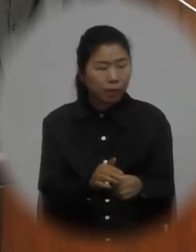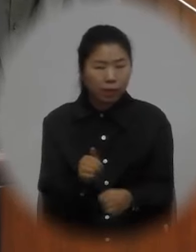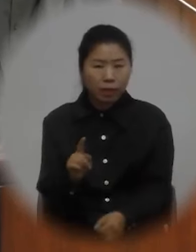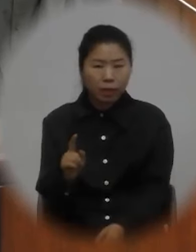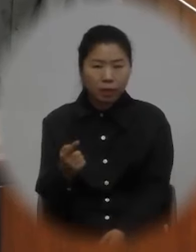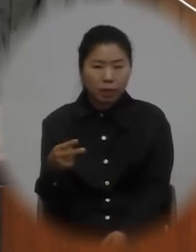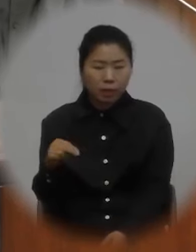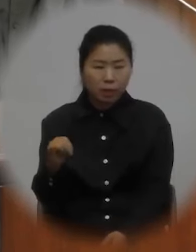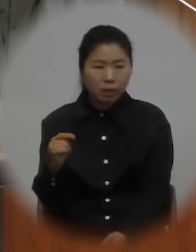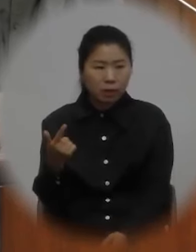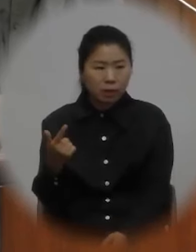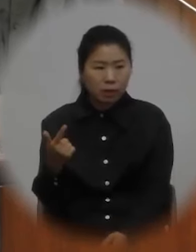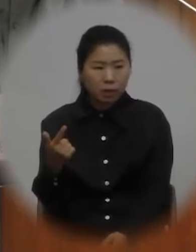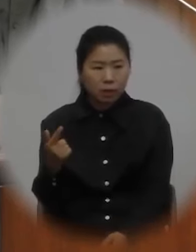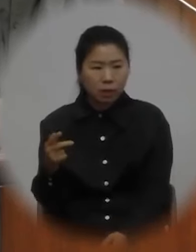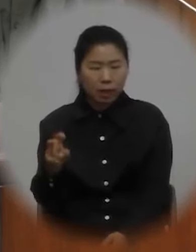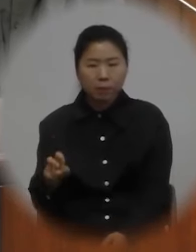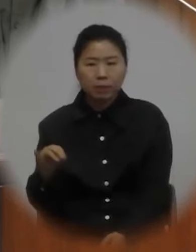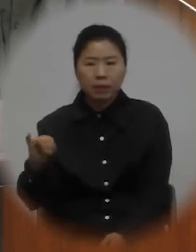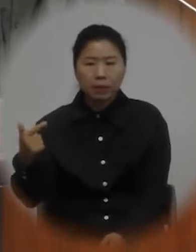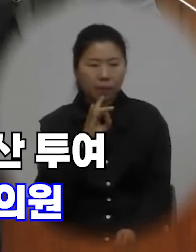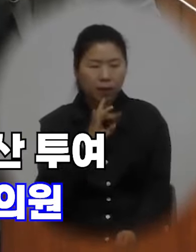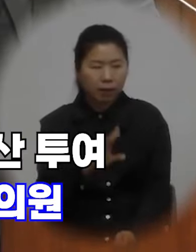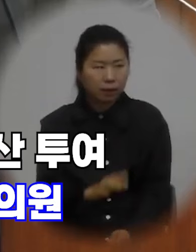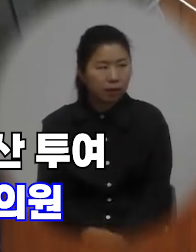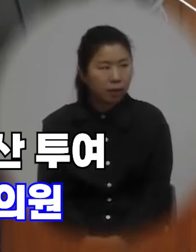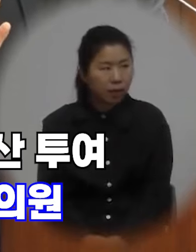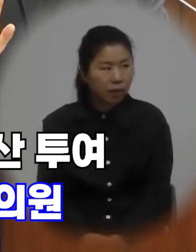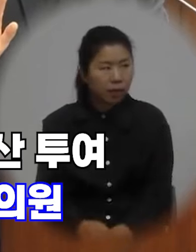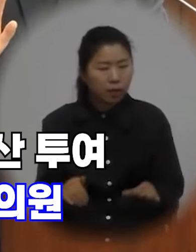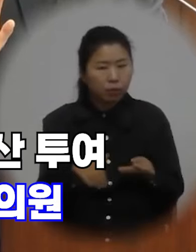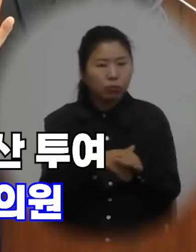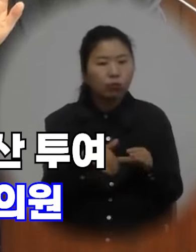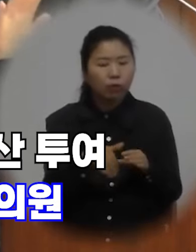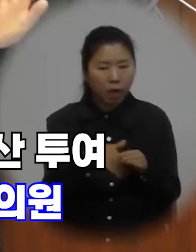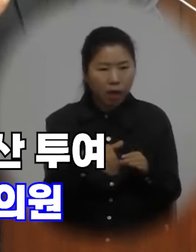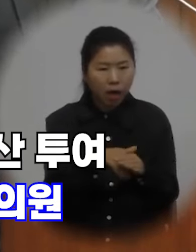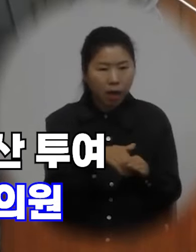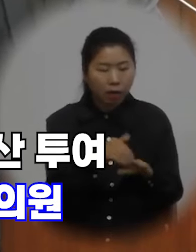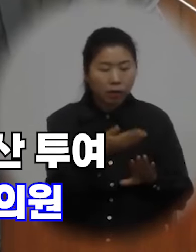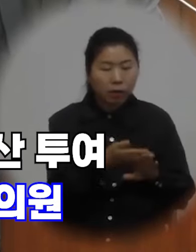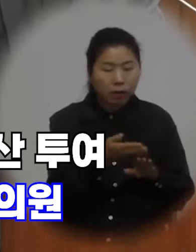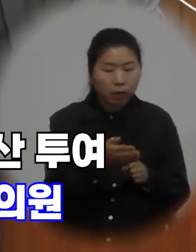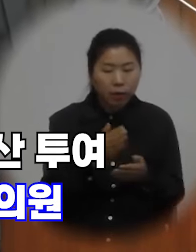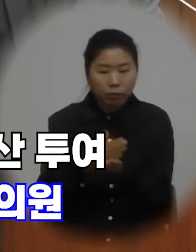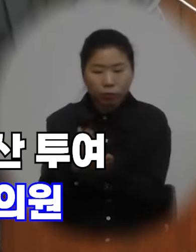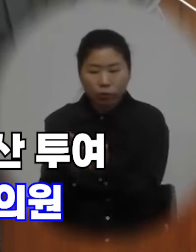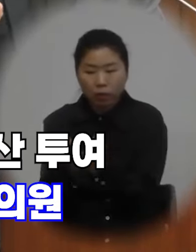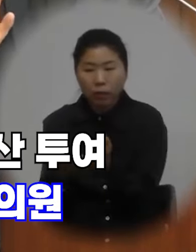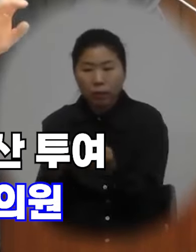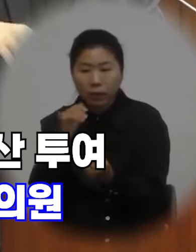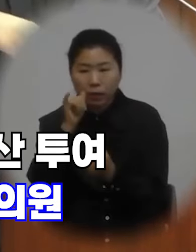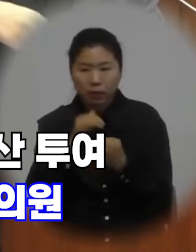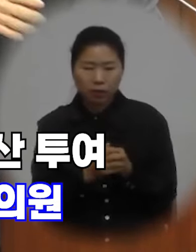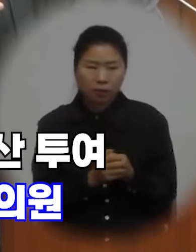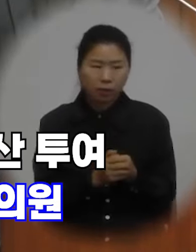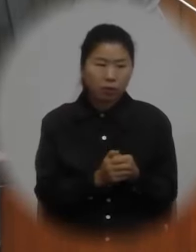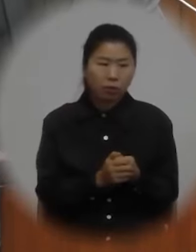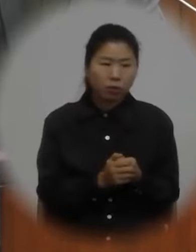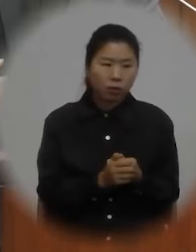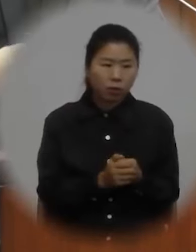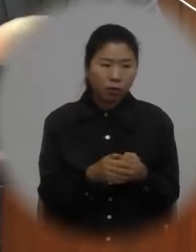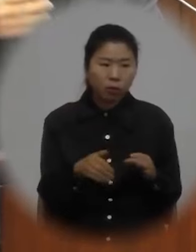운영 관련해서 좀 여쭤보겠습니다. 문화 편중이랄까 다른 분야도 좀 많지 않습니까? 근데 예.